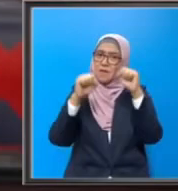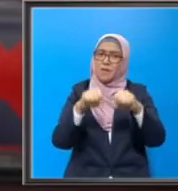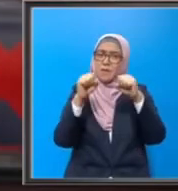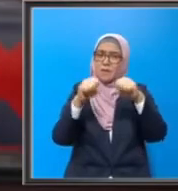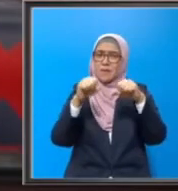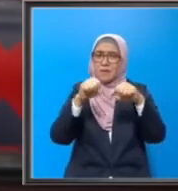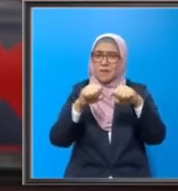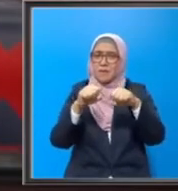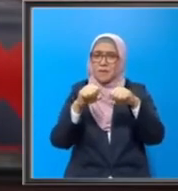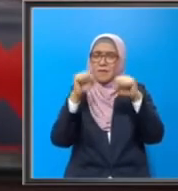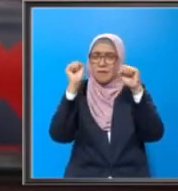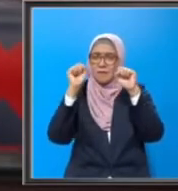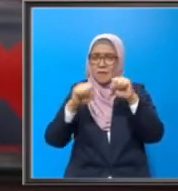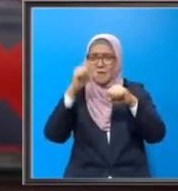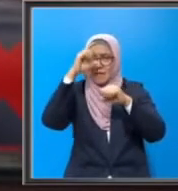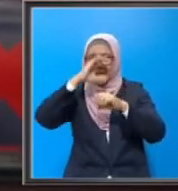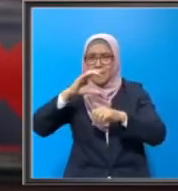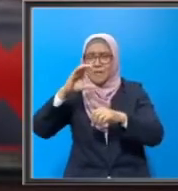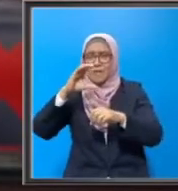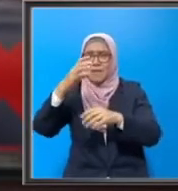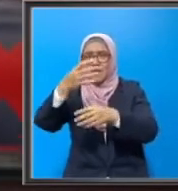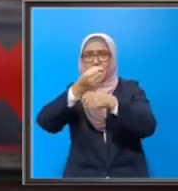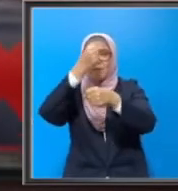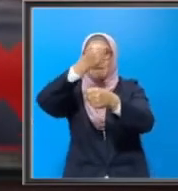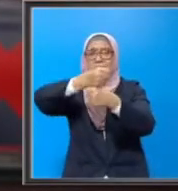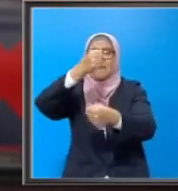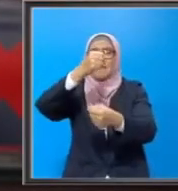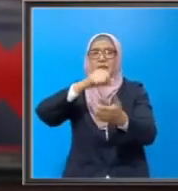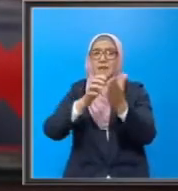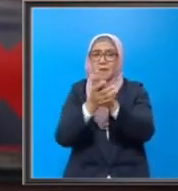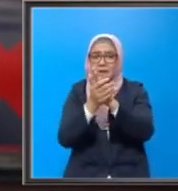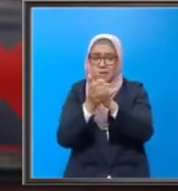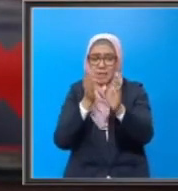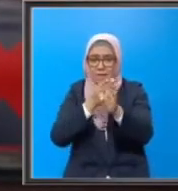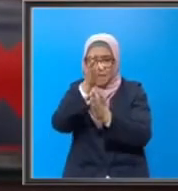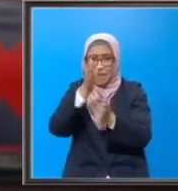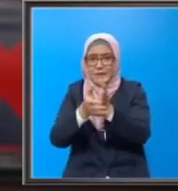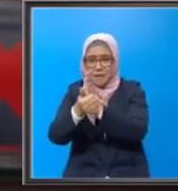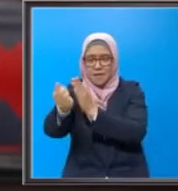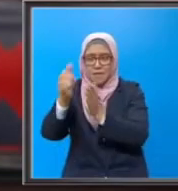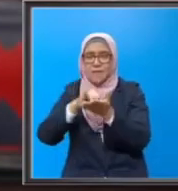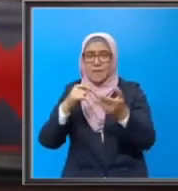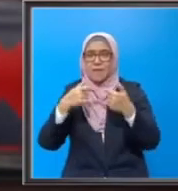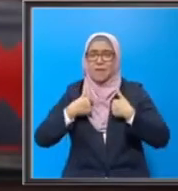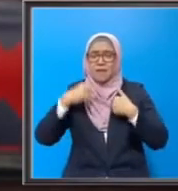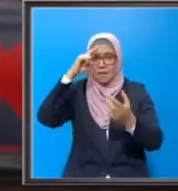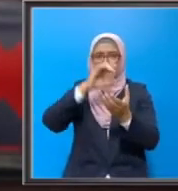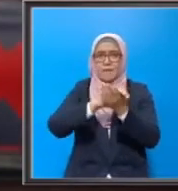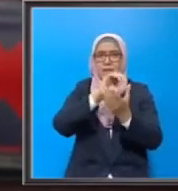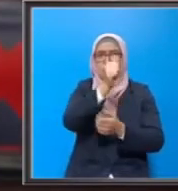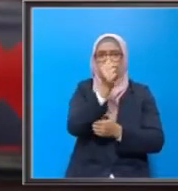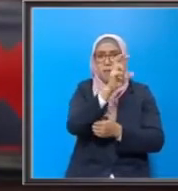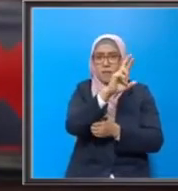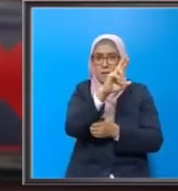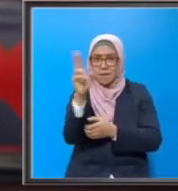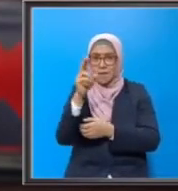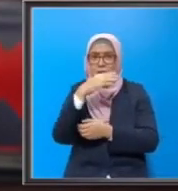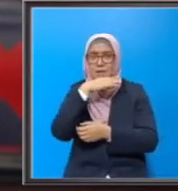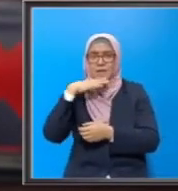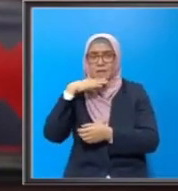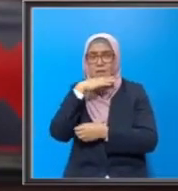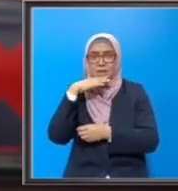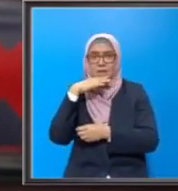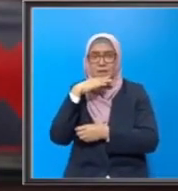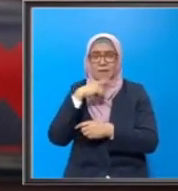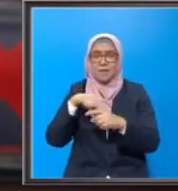kemahiran dada saya percaya 10.000 beliau tenaga Maher dalam tempoh